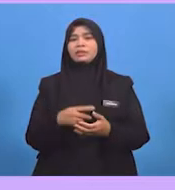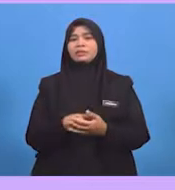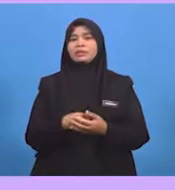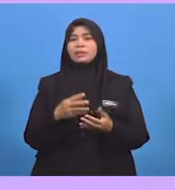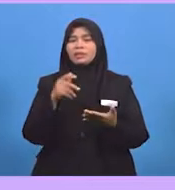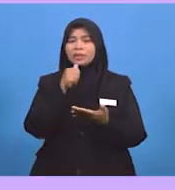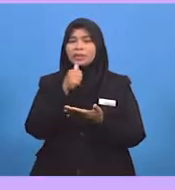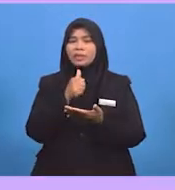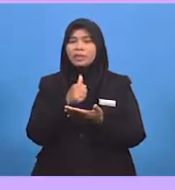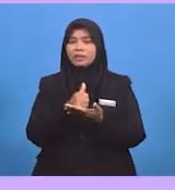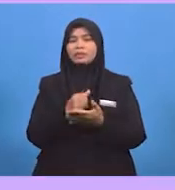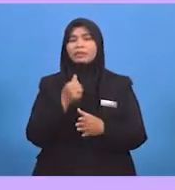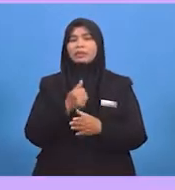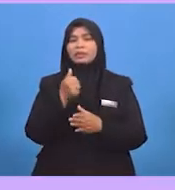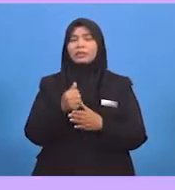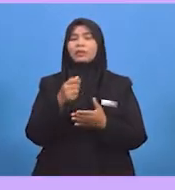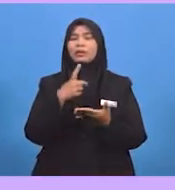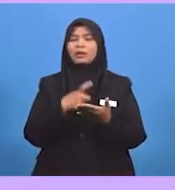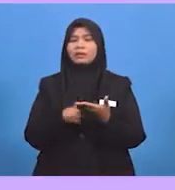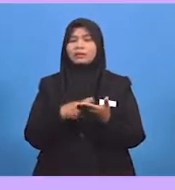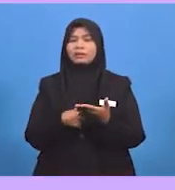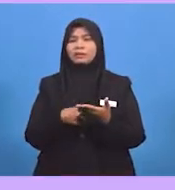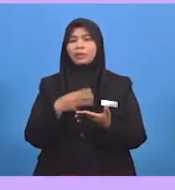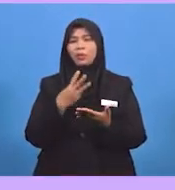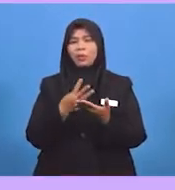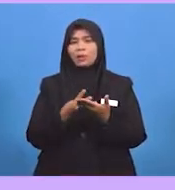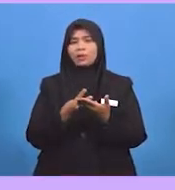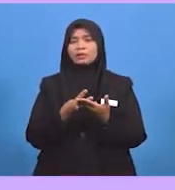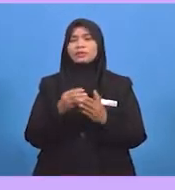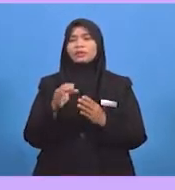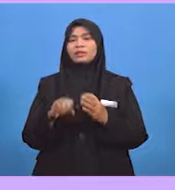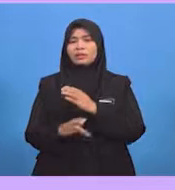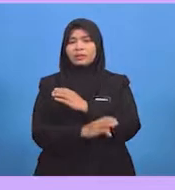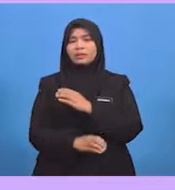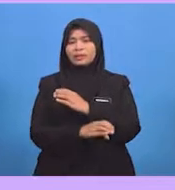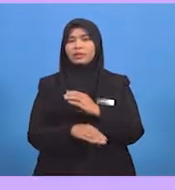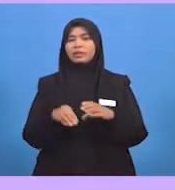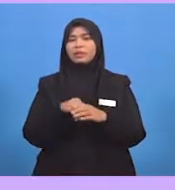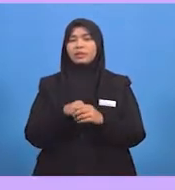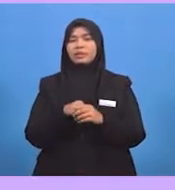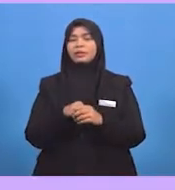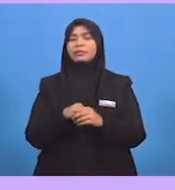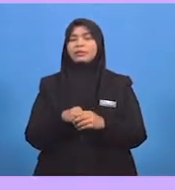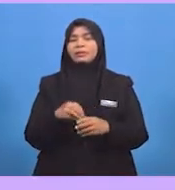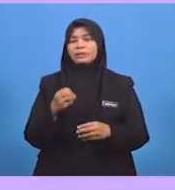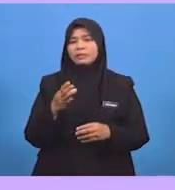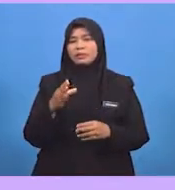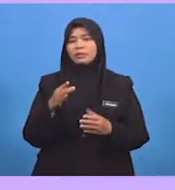ialah nilai atau harga mata wang asing sesebuah negara dalam sebutan mata wang